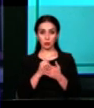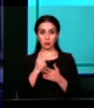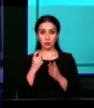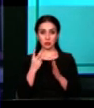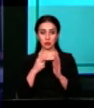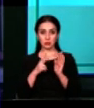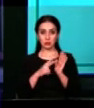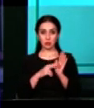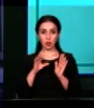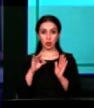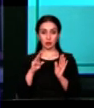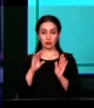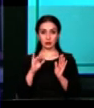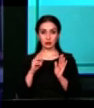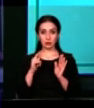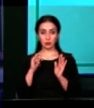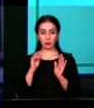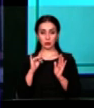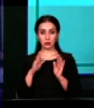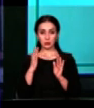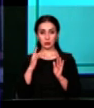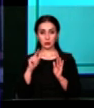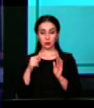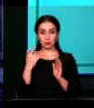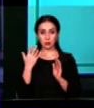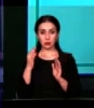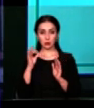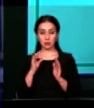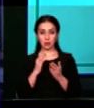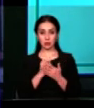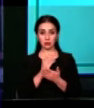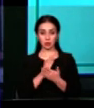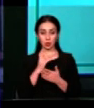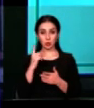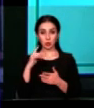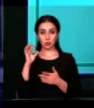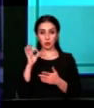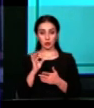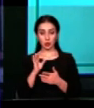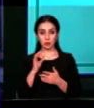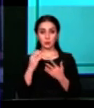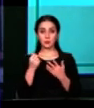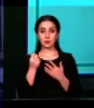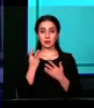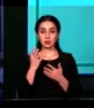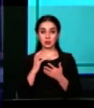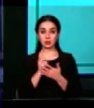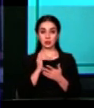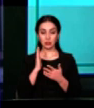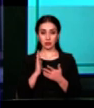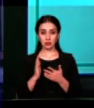128 oltin gugurt 5.5% tashkil qilsa, 100% qanchani tashkil